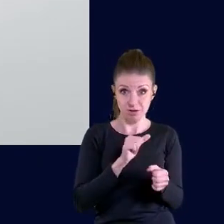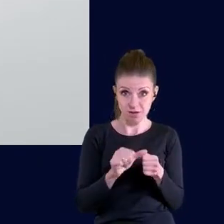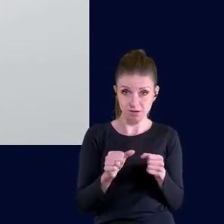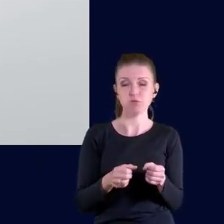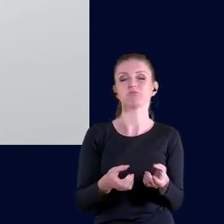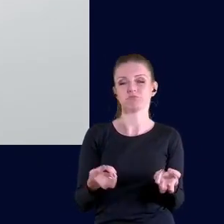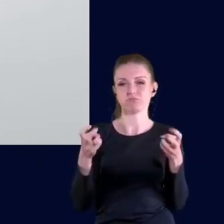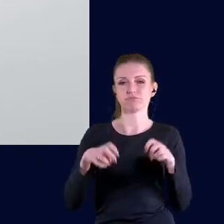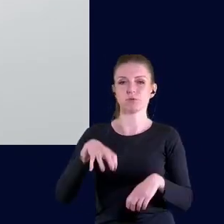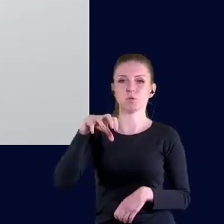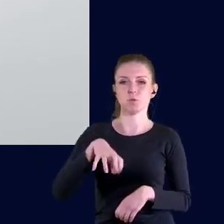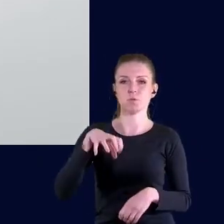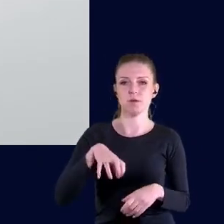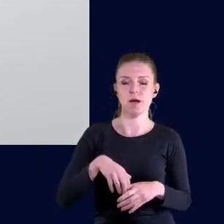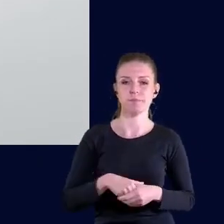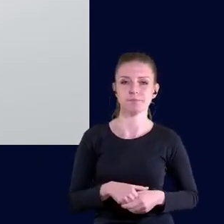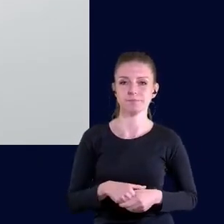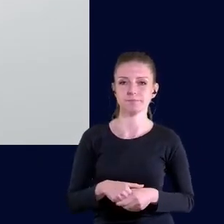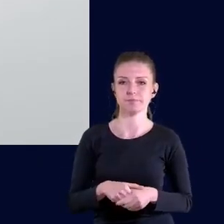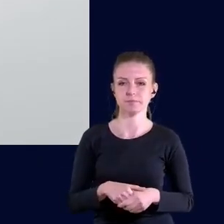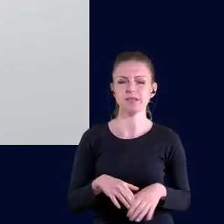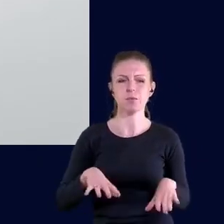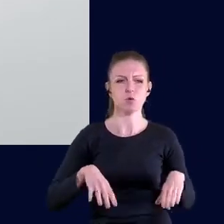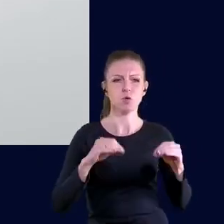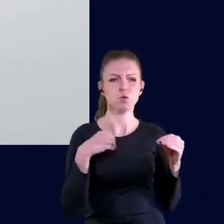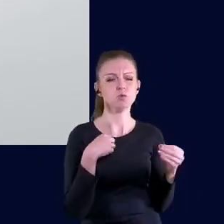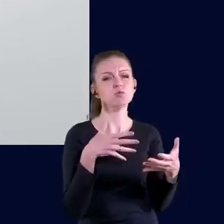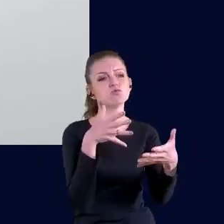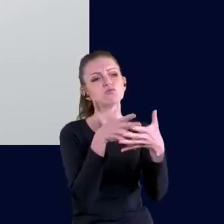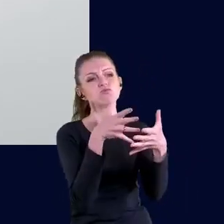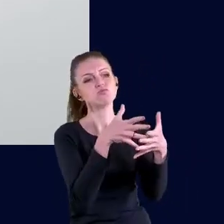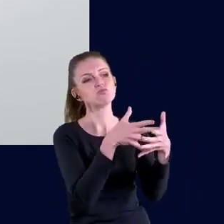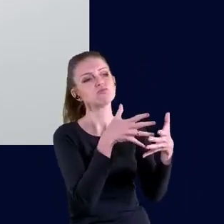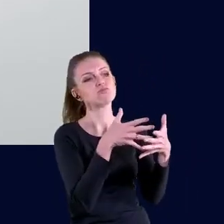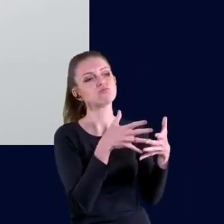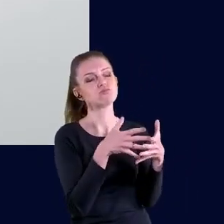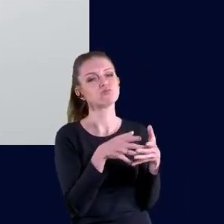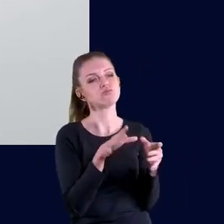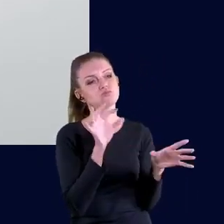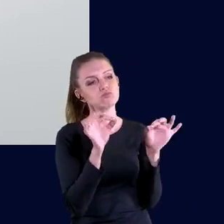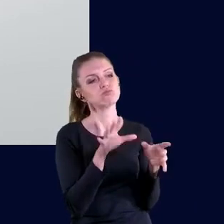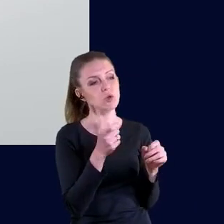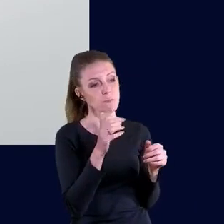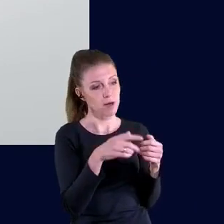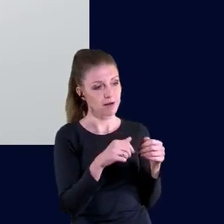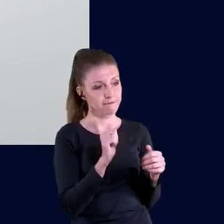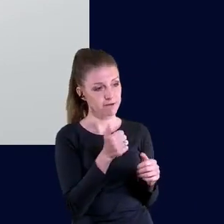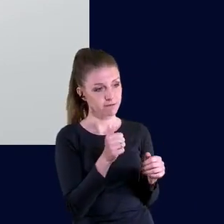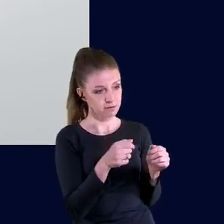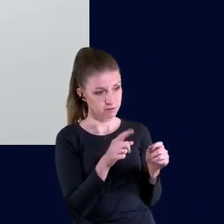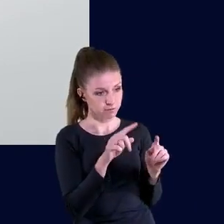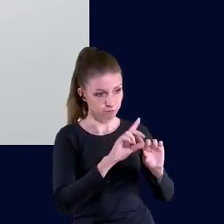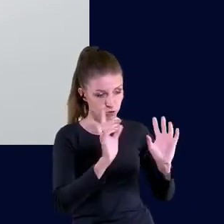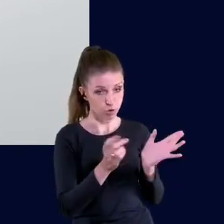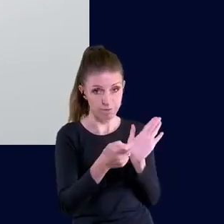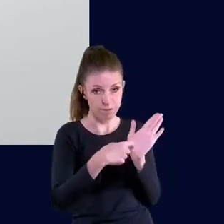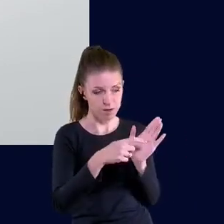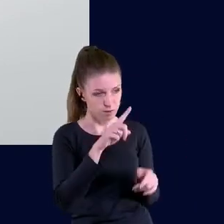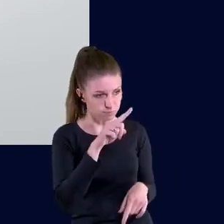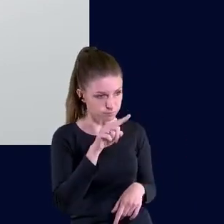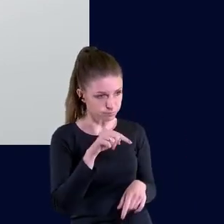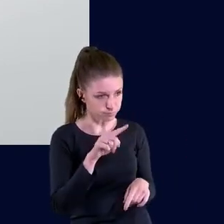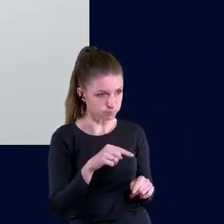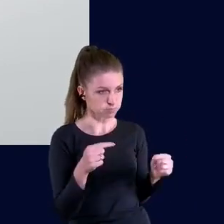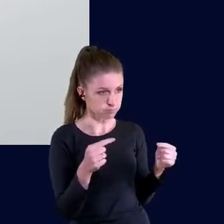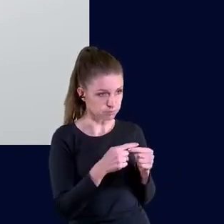rekrutacji dopiero wtedy są powoływane grupy ustalone terminy dopasowywane do